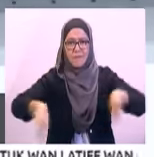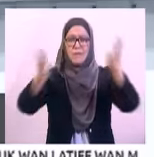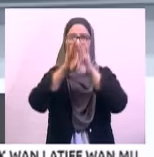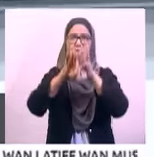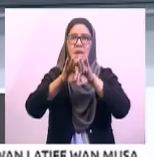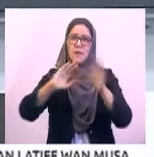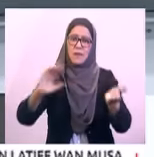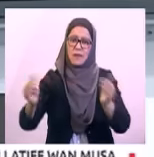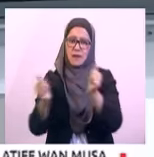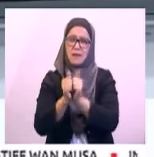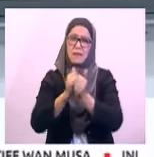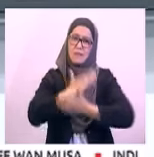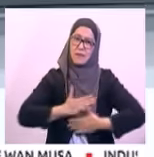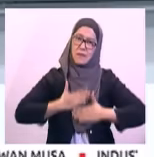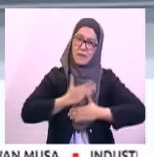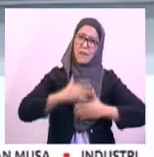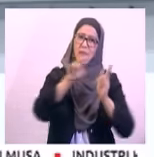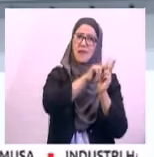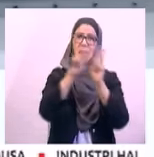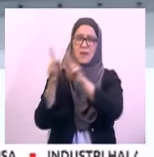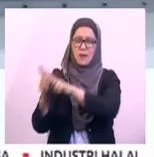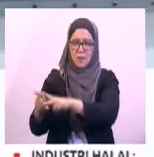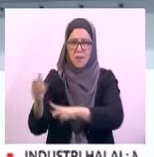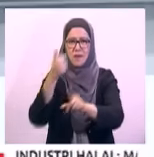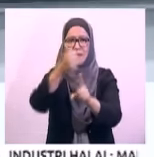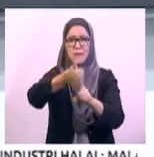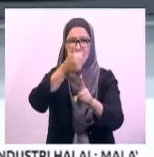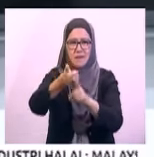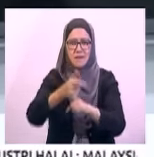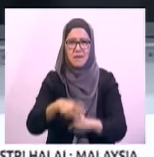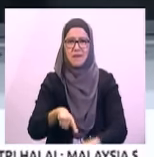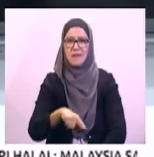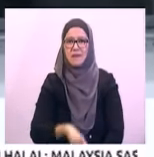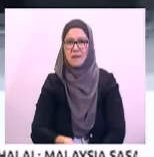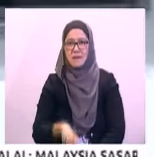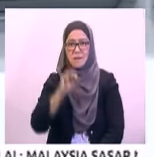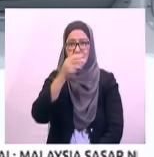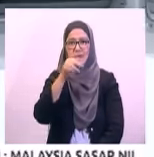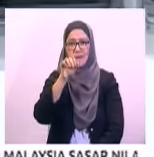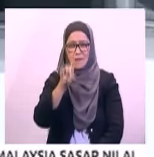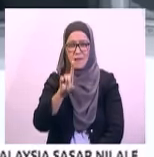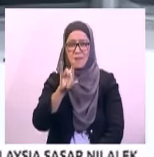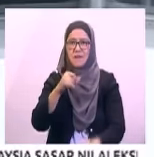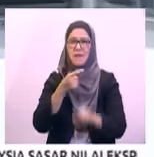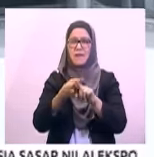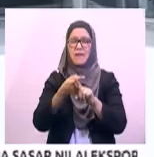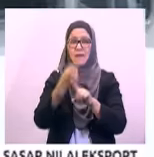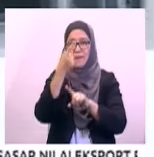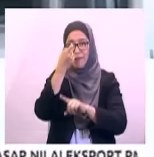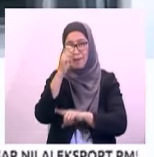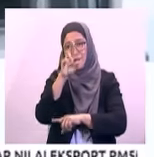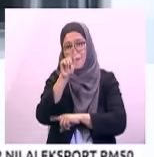di kampung halaman masing-masing. Muhammad Syabisah, RTM.